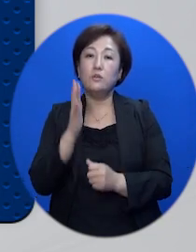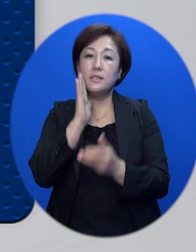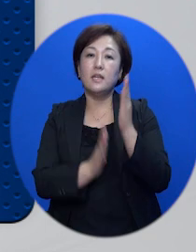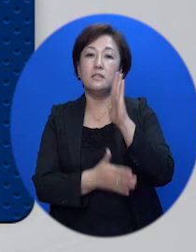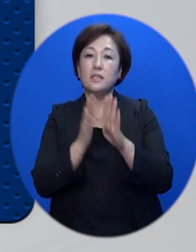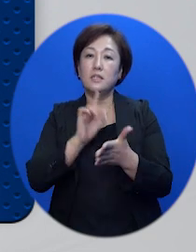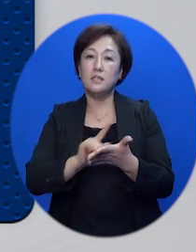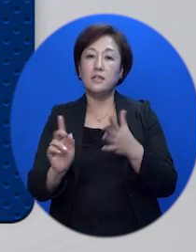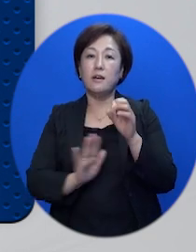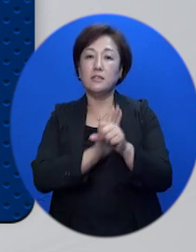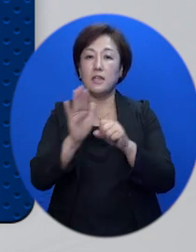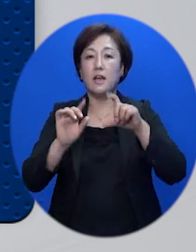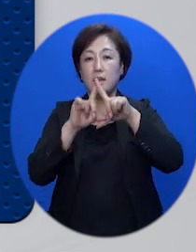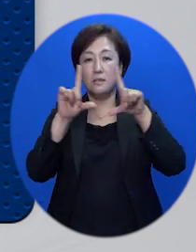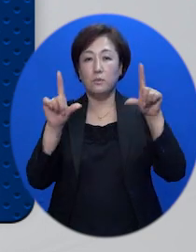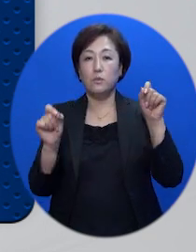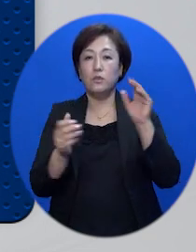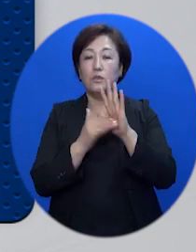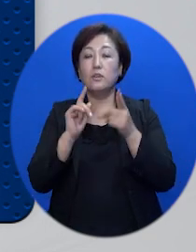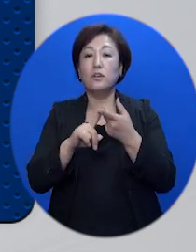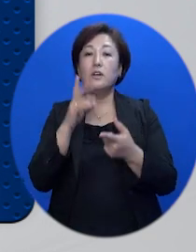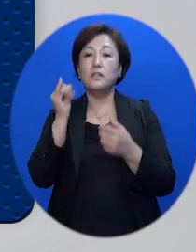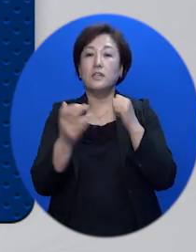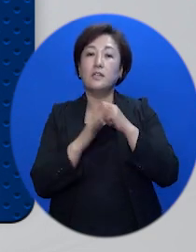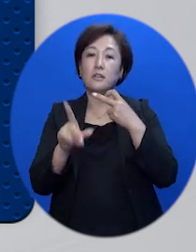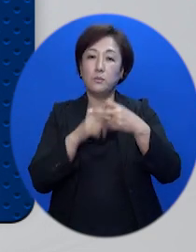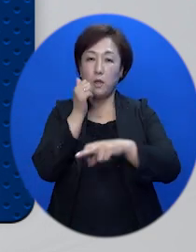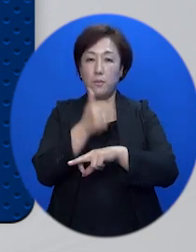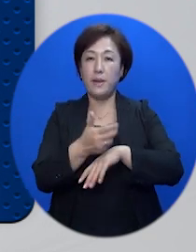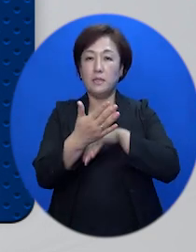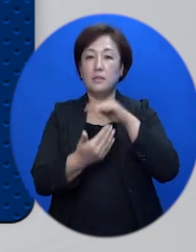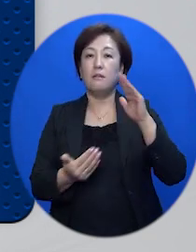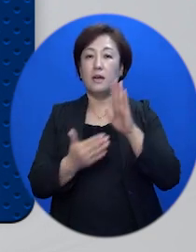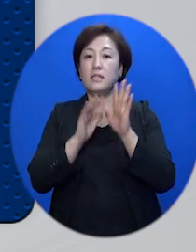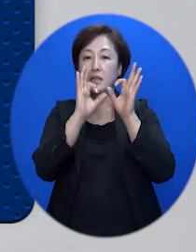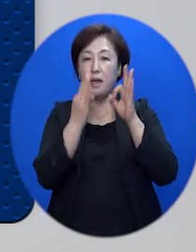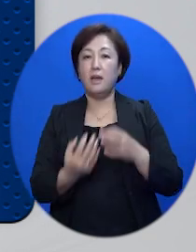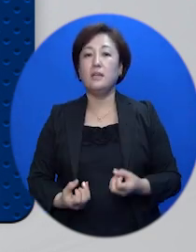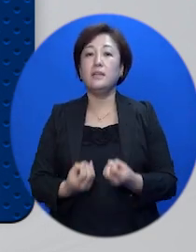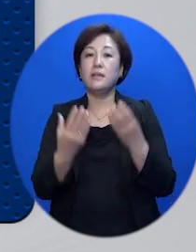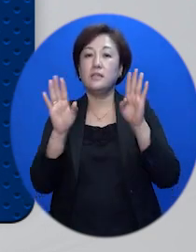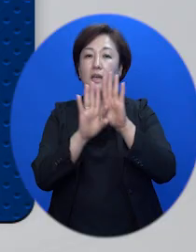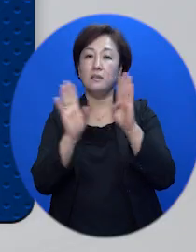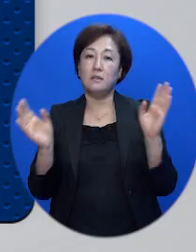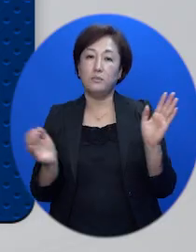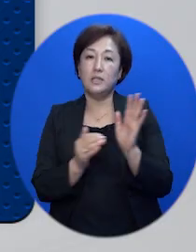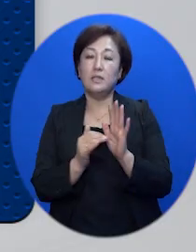울산시 지역사랑상품권 울산페이가 연말까지 특별 할인 행사를 진행합니다.